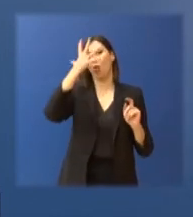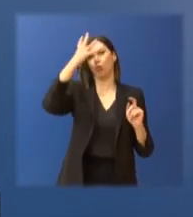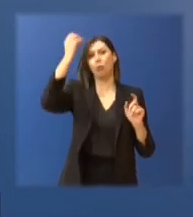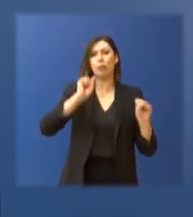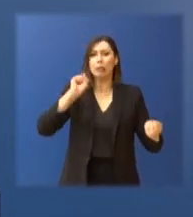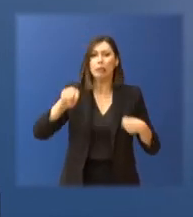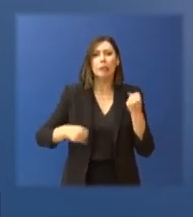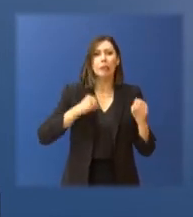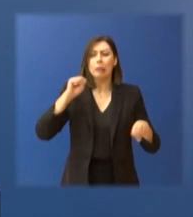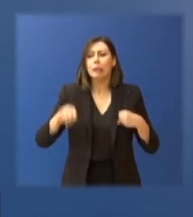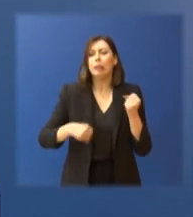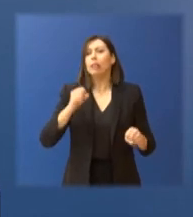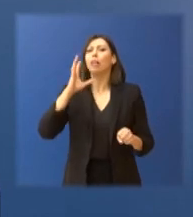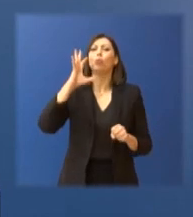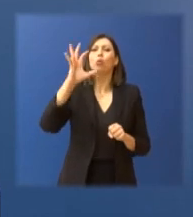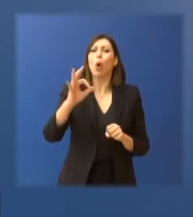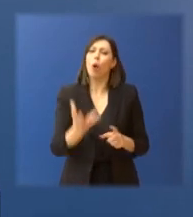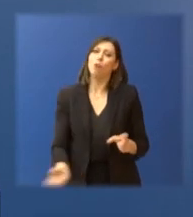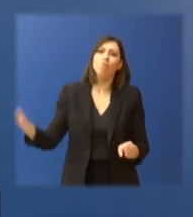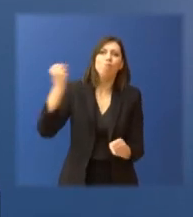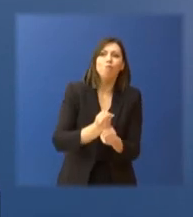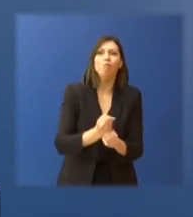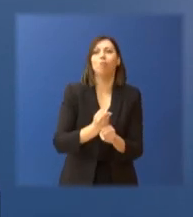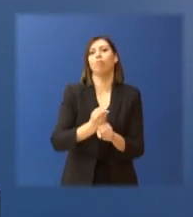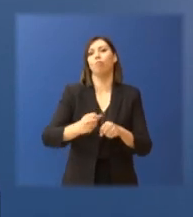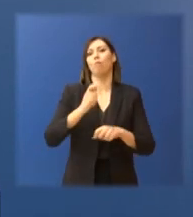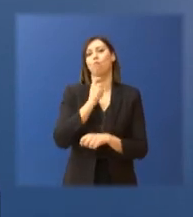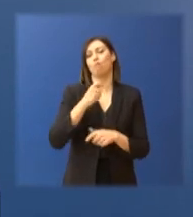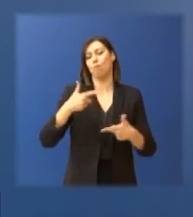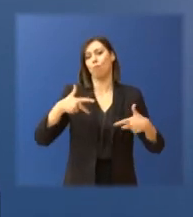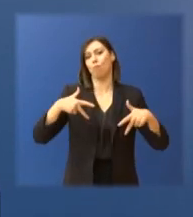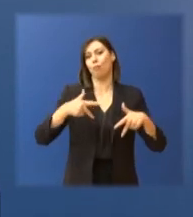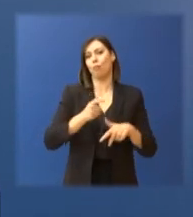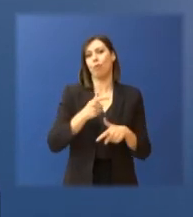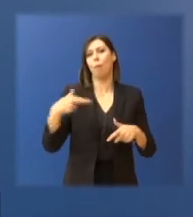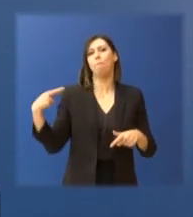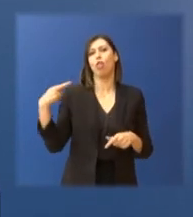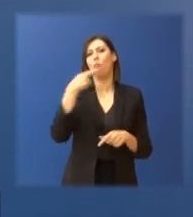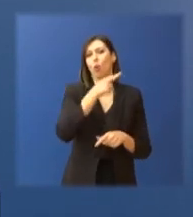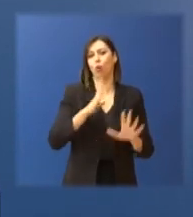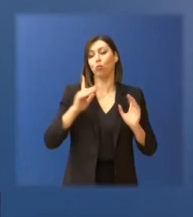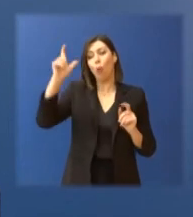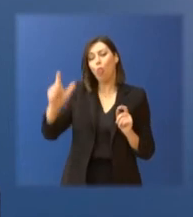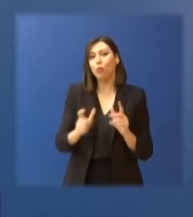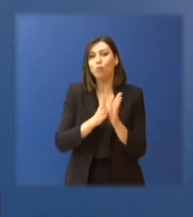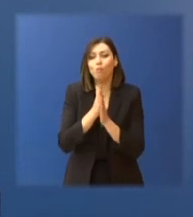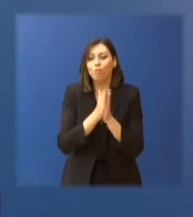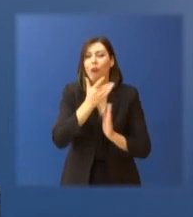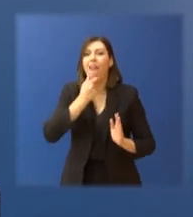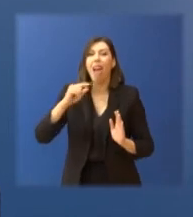ίδιος πρωθυπουργός. Στο όνομα του κεροσκοπισμού δεν δίστασε μπροστά σε τίποτα και σε κανέναν. Η